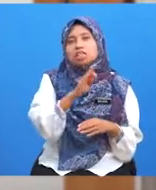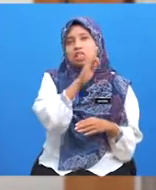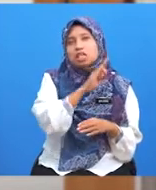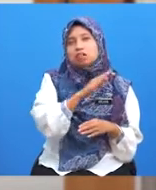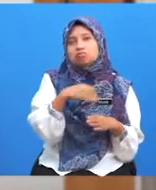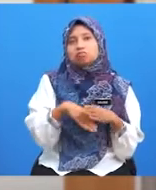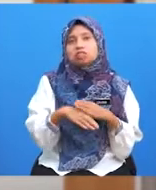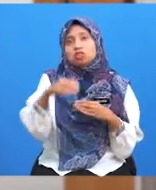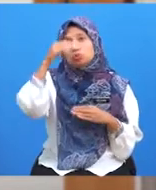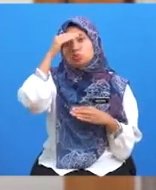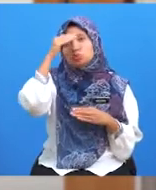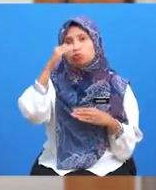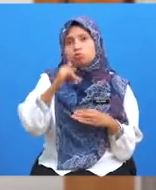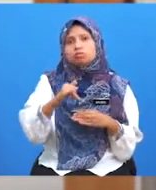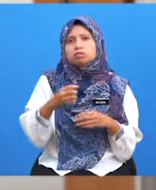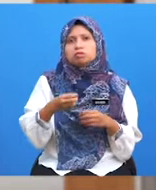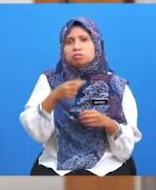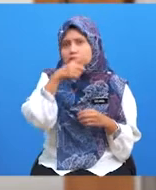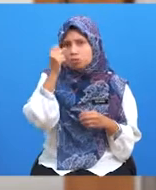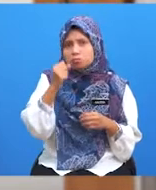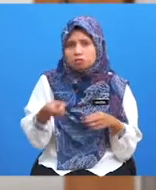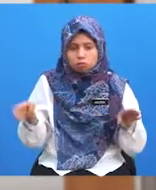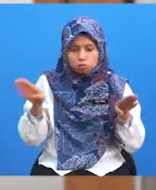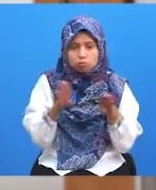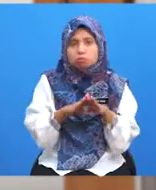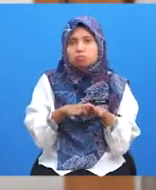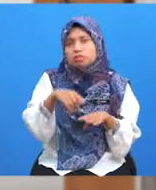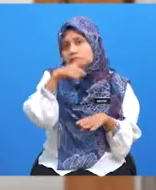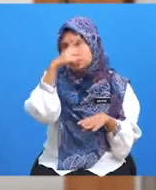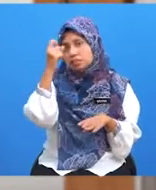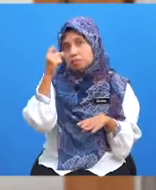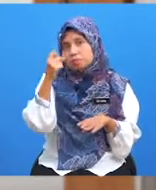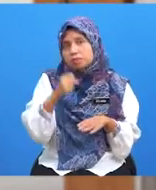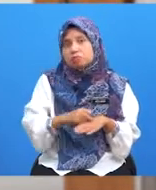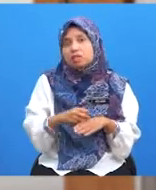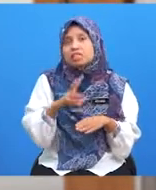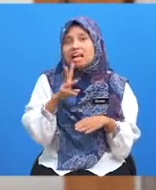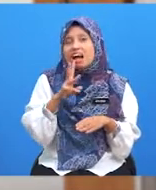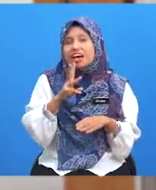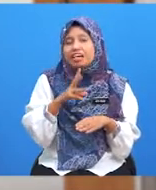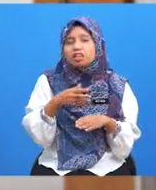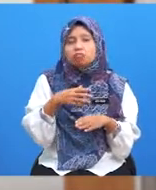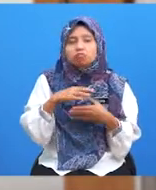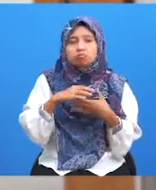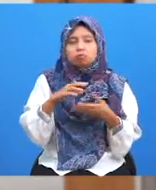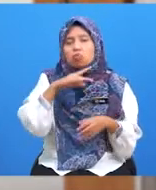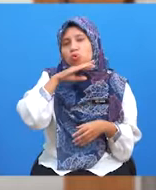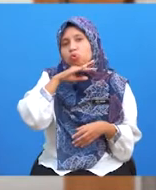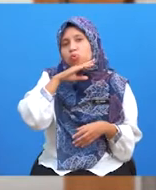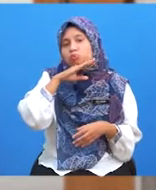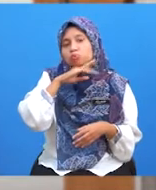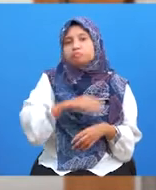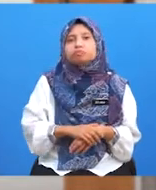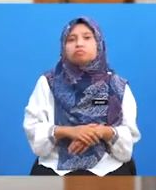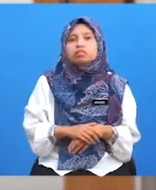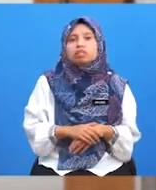macak Joko baru bukan saja diarahkan tutup dengan bekalan elektrik serta yg dipotong